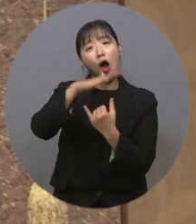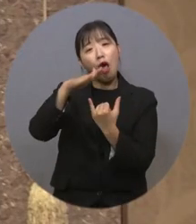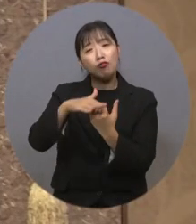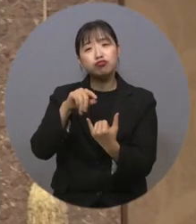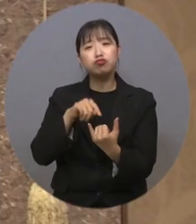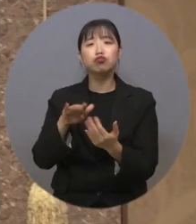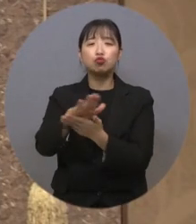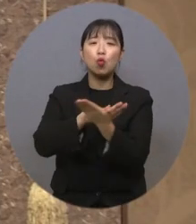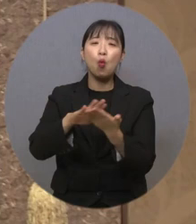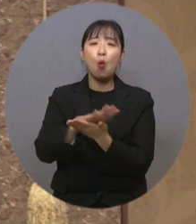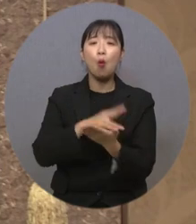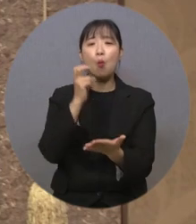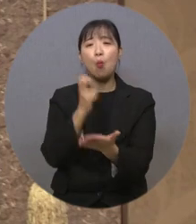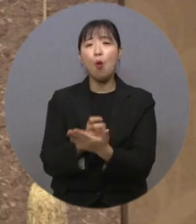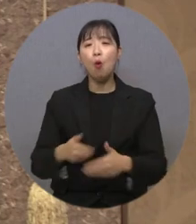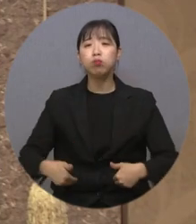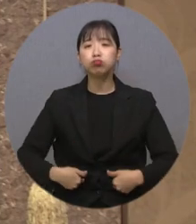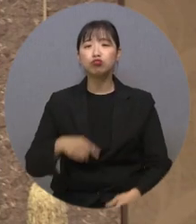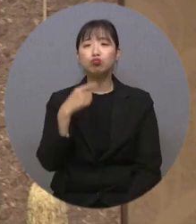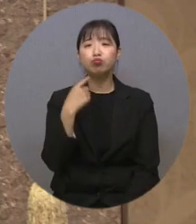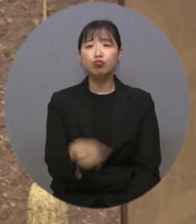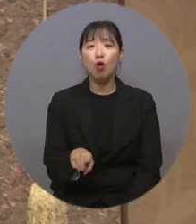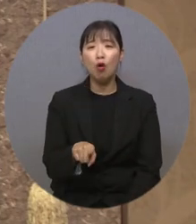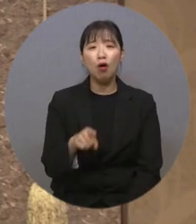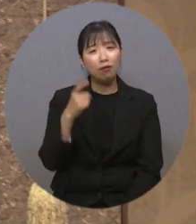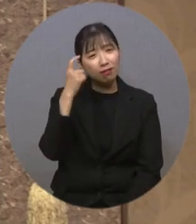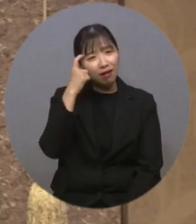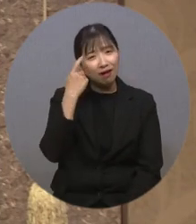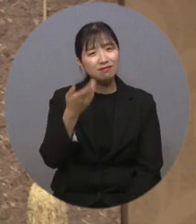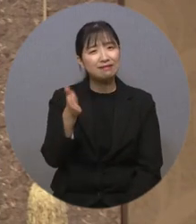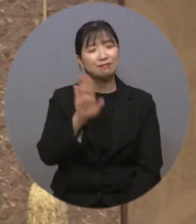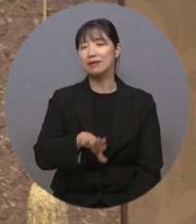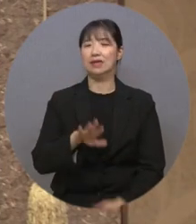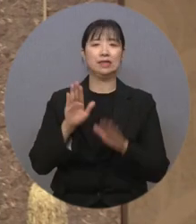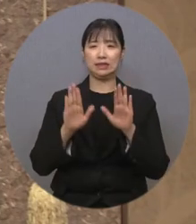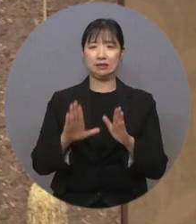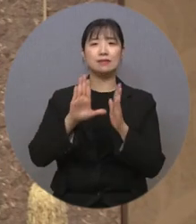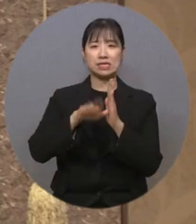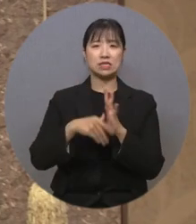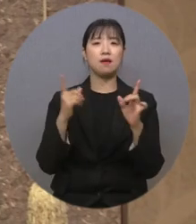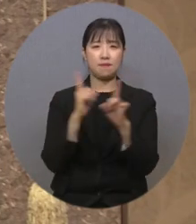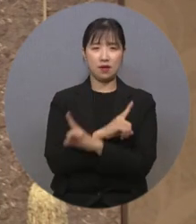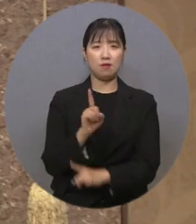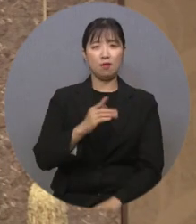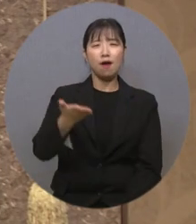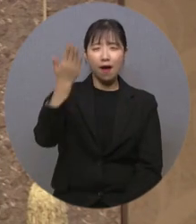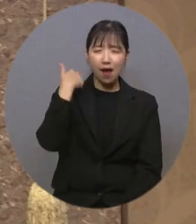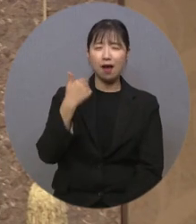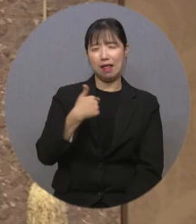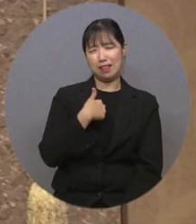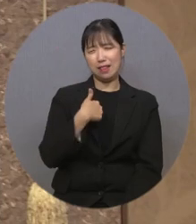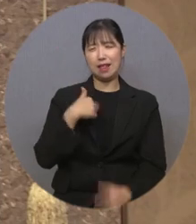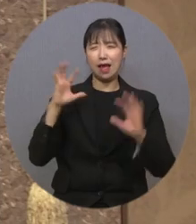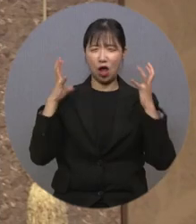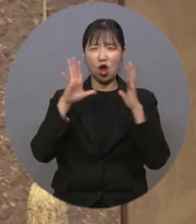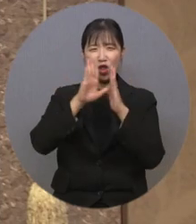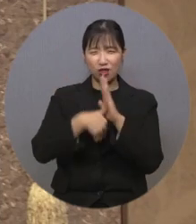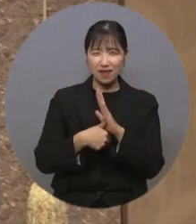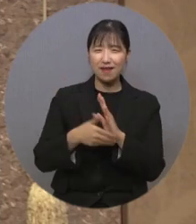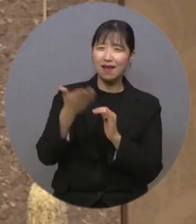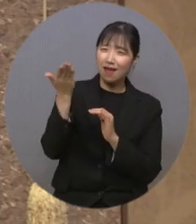노는데 무슨 법이 필요하느냐. 근데 지금은 시대가 바뀌었죠. 과거에 저희들 어렸을 때나 우리